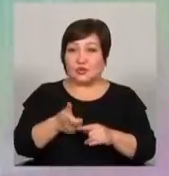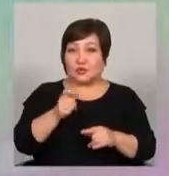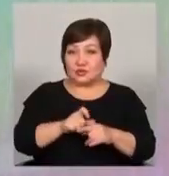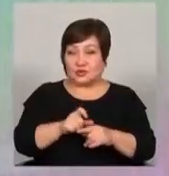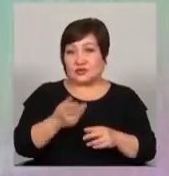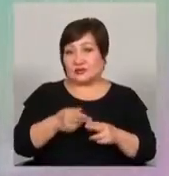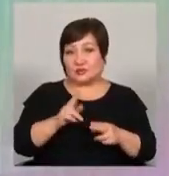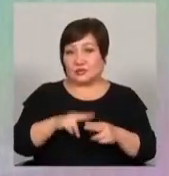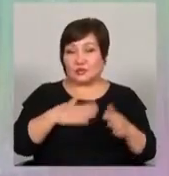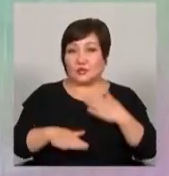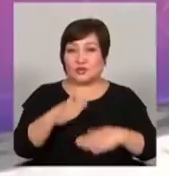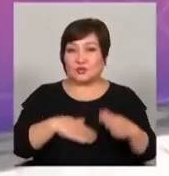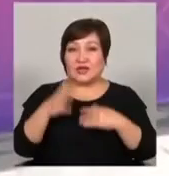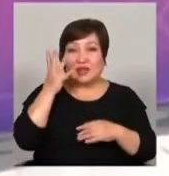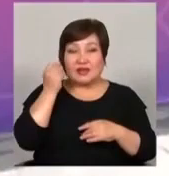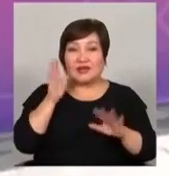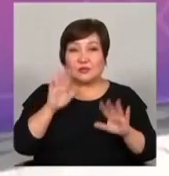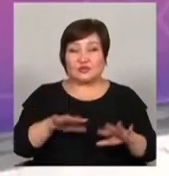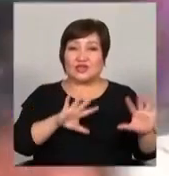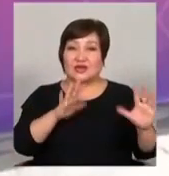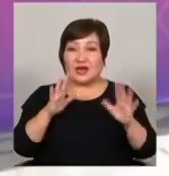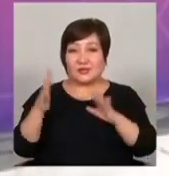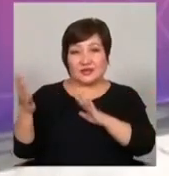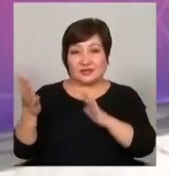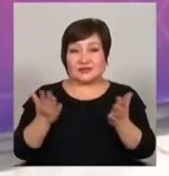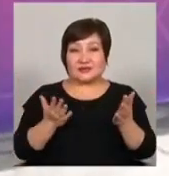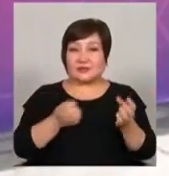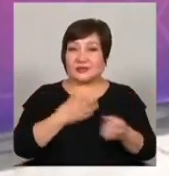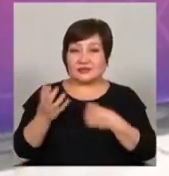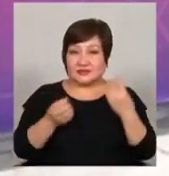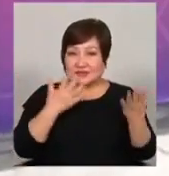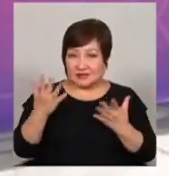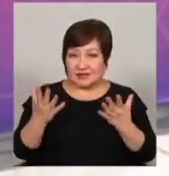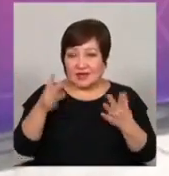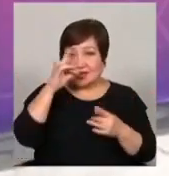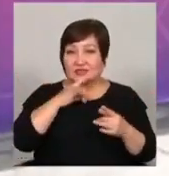қуаныштымын. Алматымыз жарқырай берсін, Қазақстанымыз жаңа Қазақстан болсын.